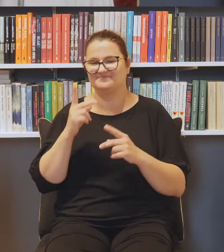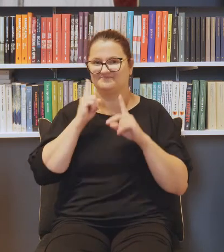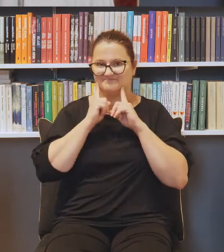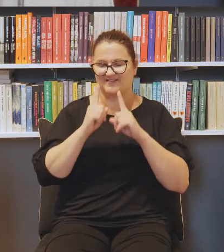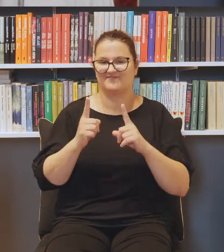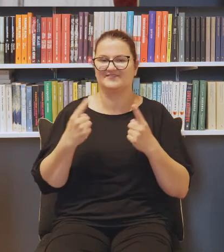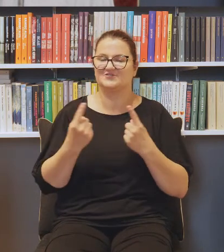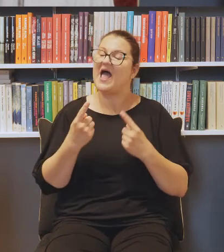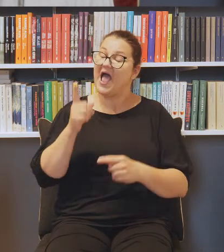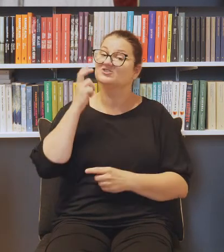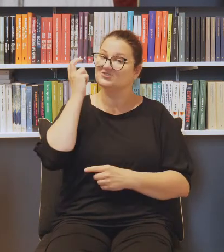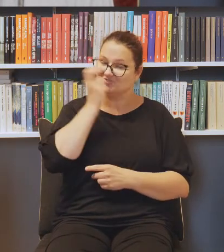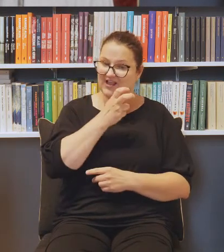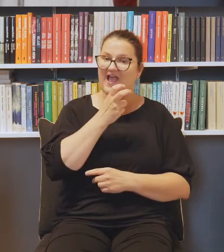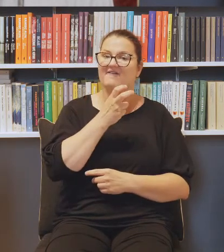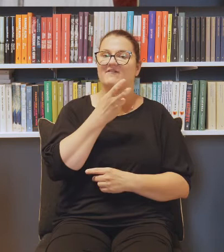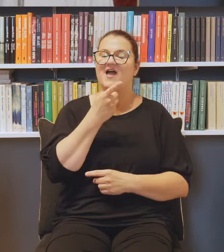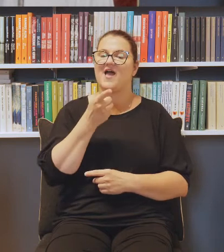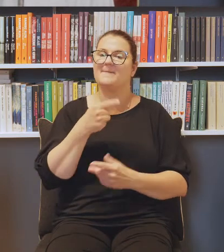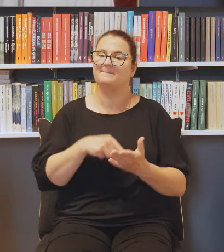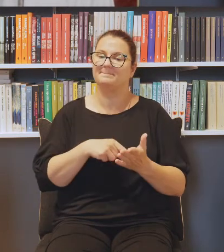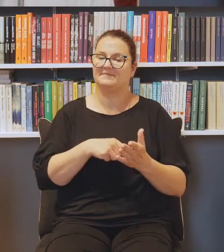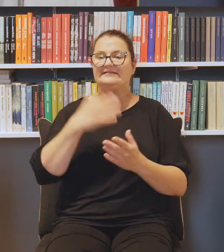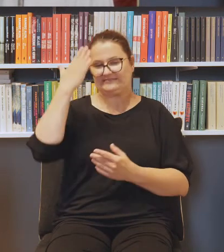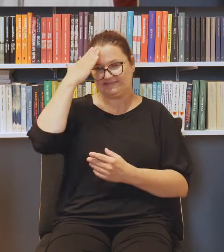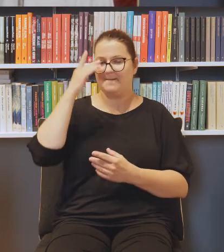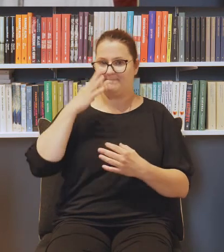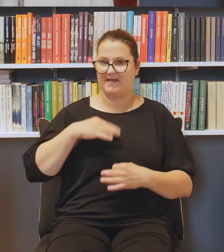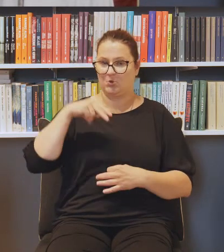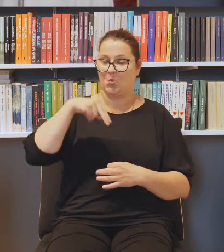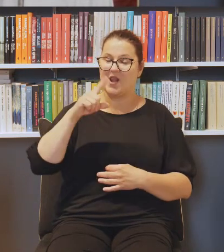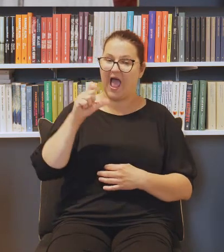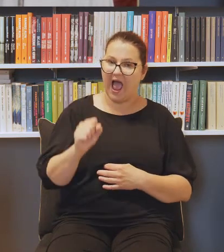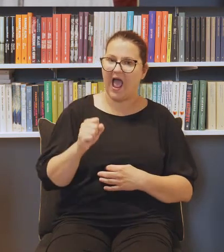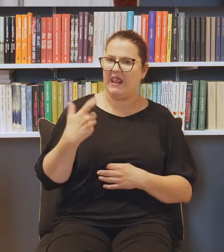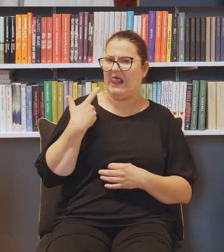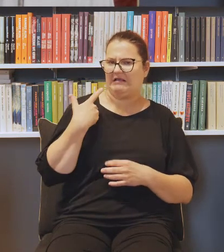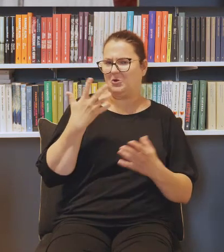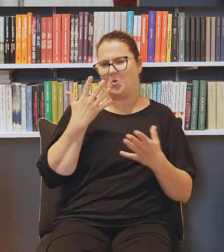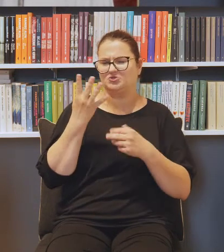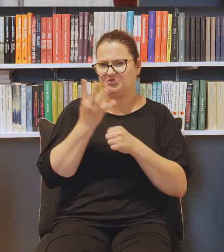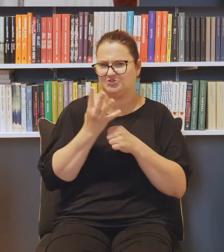wydarzenia. A co ciekawe, znam taką panią Ulę, która ma około 40 lat